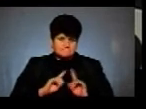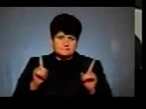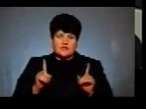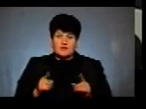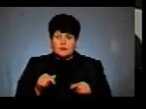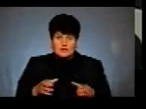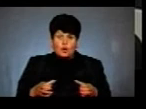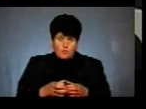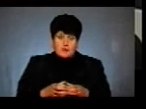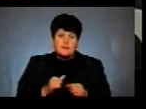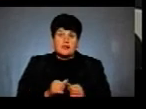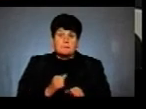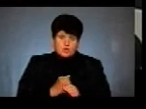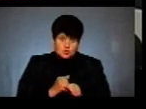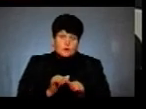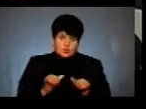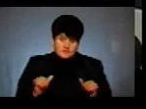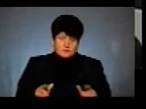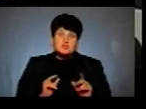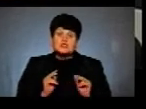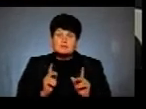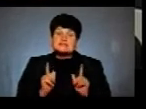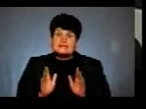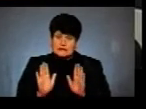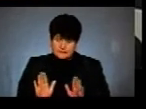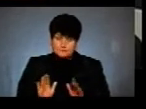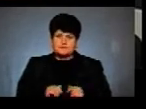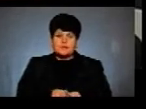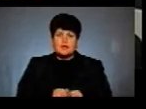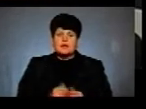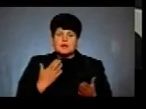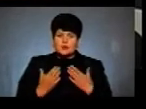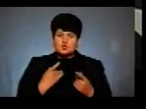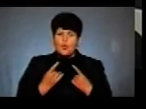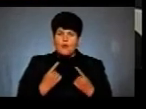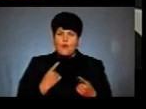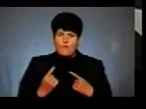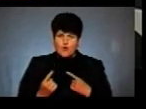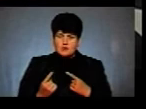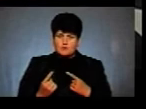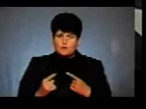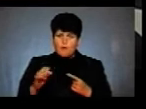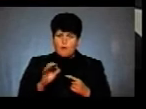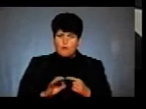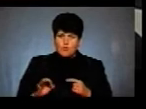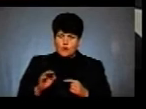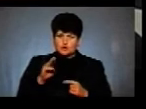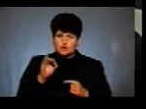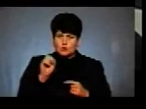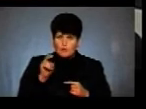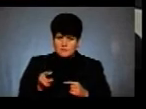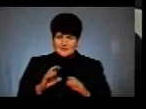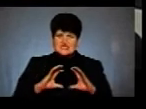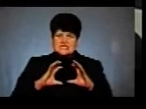креативним, тобто ми працюємо, розвиваємося. Але з чим згідний з Романом? Все-таки, якщо ми говоримо про топ